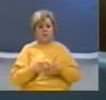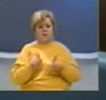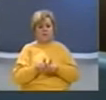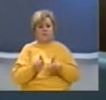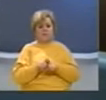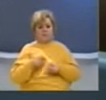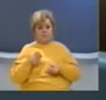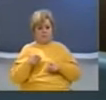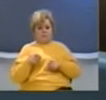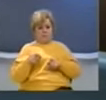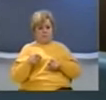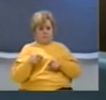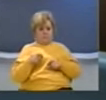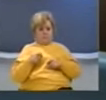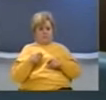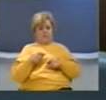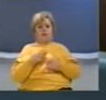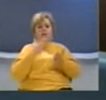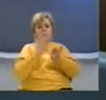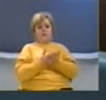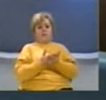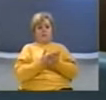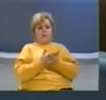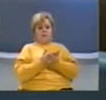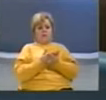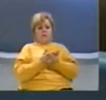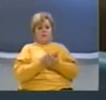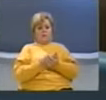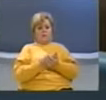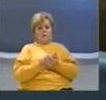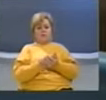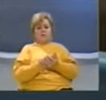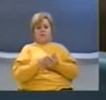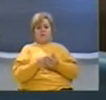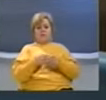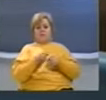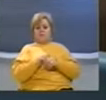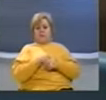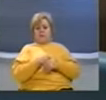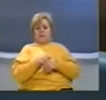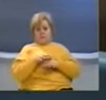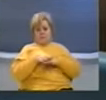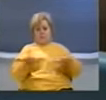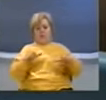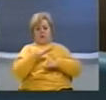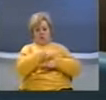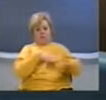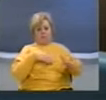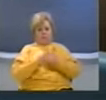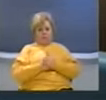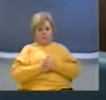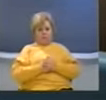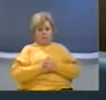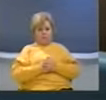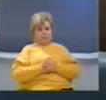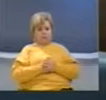Sidoqoftë, ky draft nuk pati fatin të miratohet edhe për shkak të shpërndarjes së parakohshme të Kuvendit. Madje këtu e